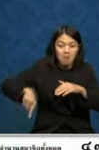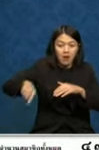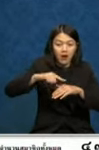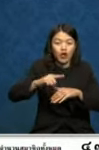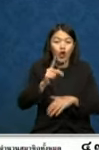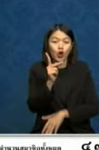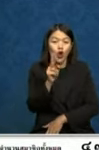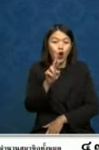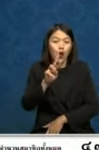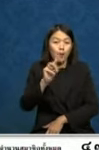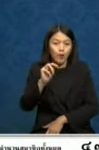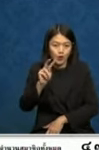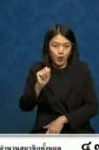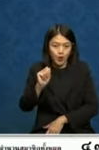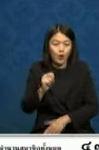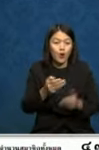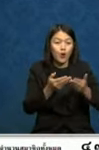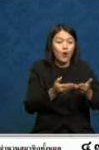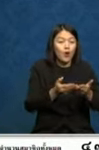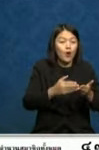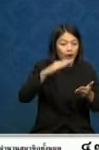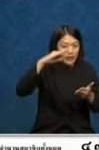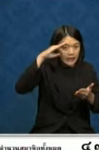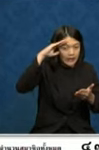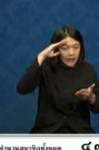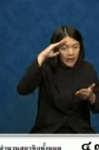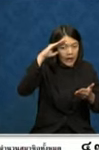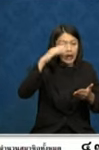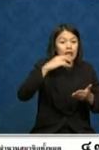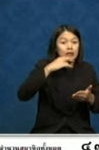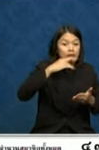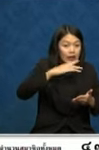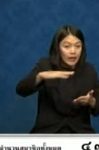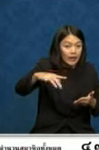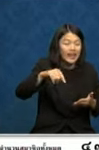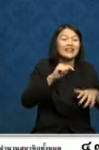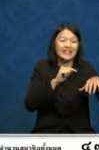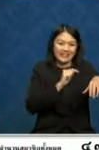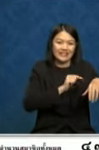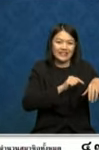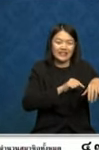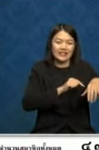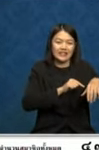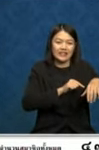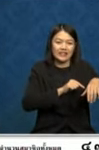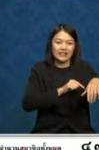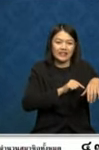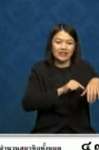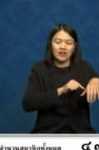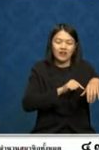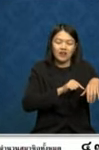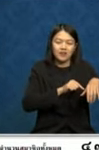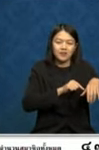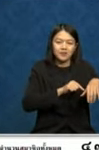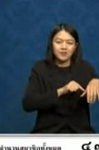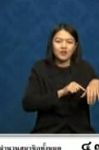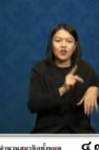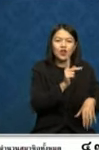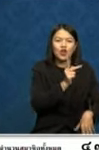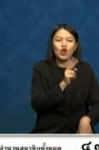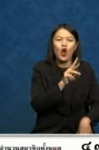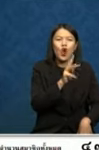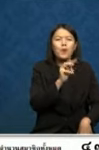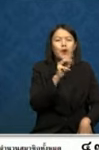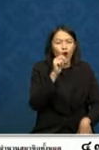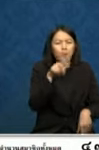กรมน.กองทัพเรือก็ขยายอำนาจไปวุ่นวายกับทุกเรื่องในทะเลผ่านสอนชนเนี่ยแหละครับนี่คือฝาแฝดนรกครับสอนชนก็คือกรมน.เวอร์ชันทะ